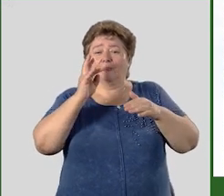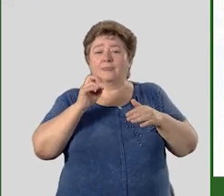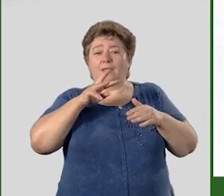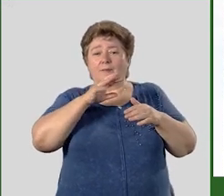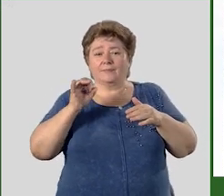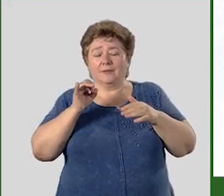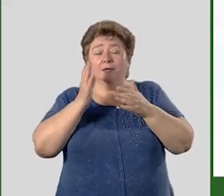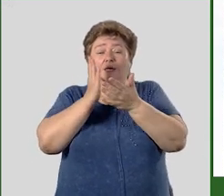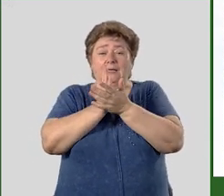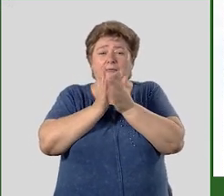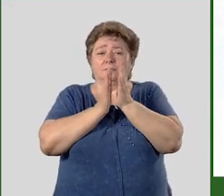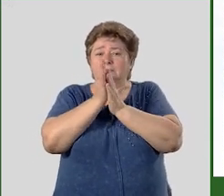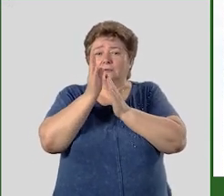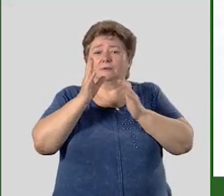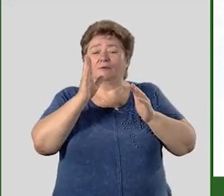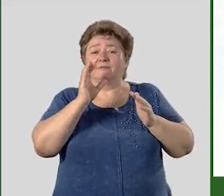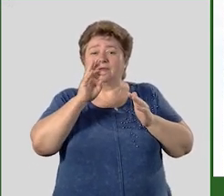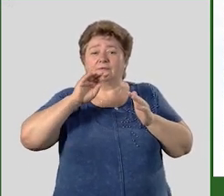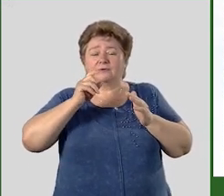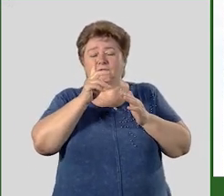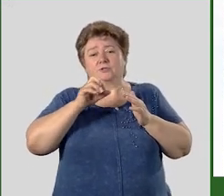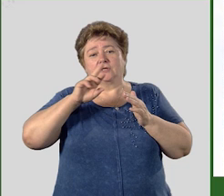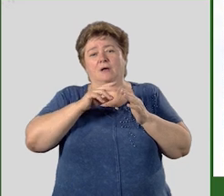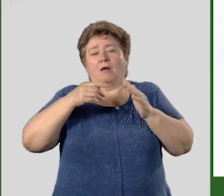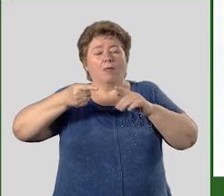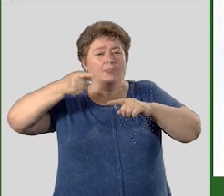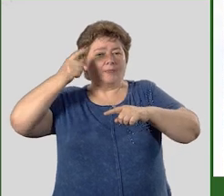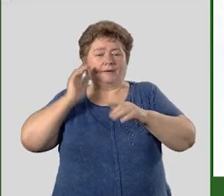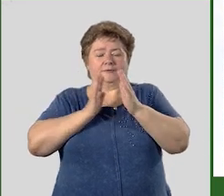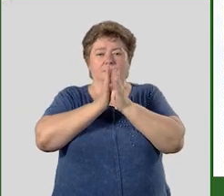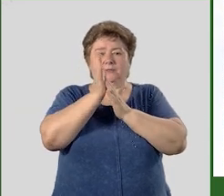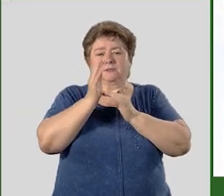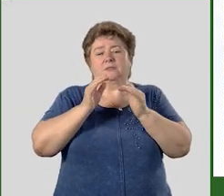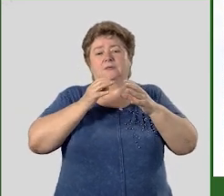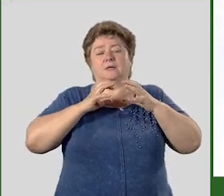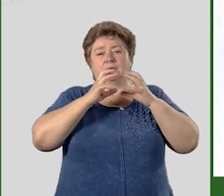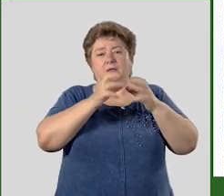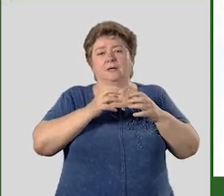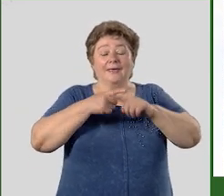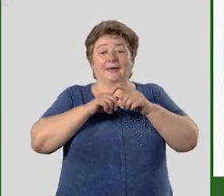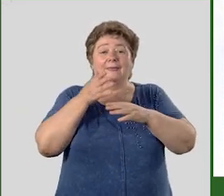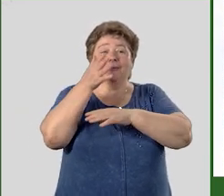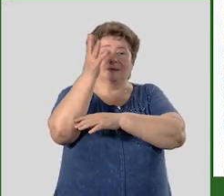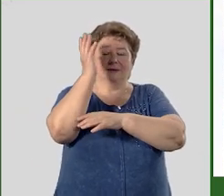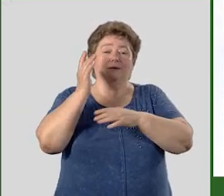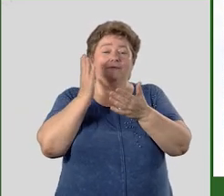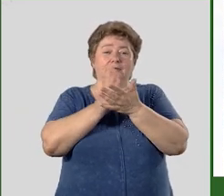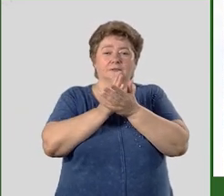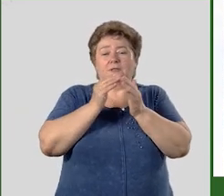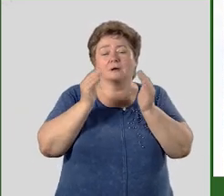Намиб произрастает вельвичия, одно из древнейших растений на Земле. Это дерево